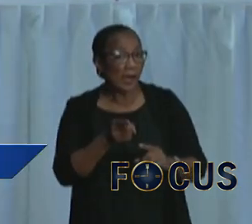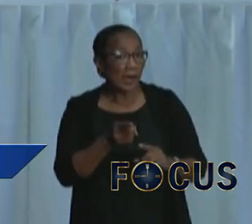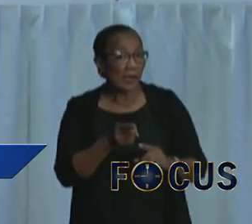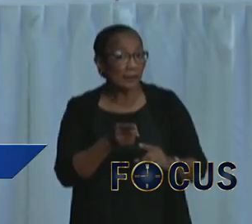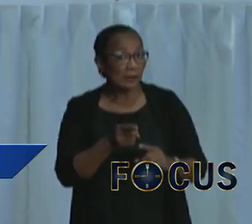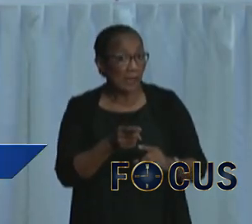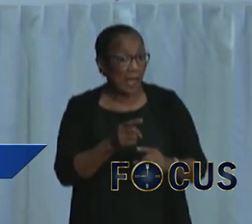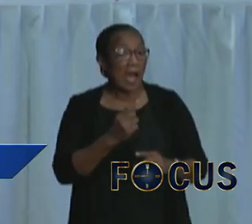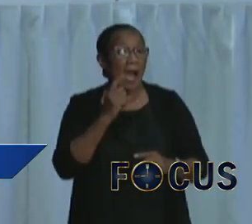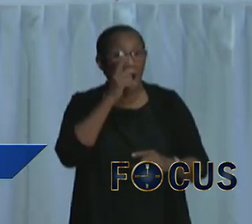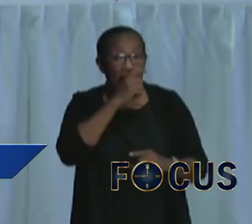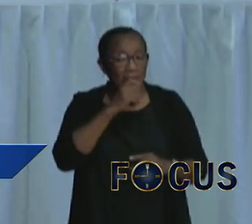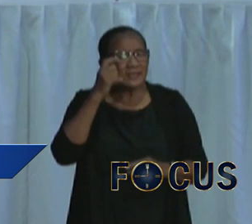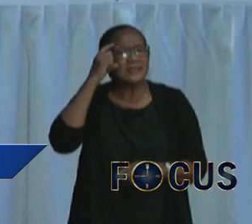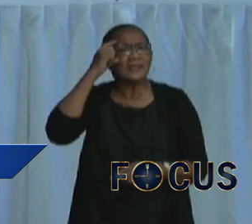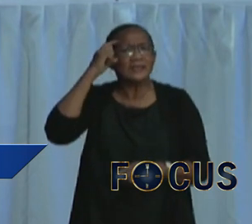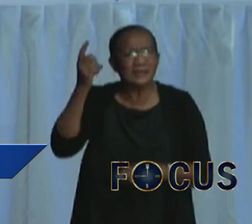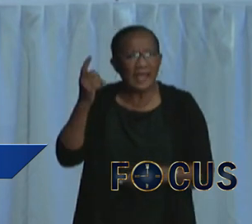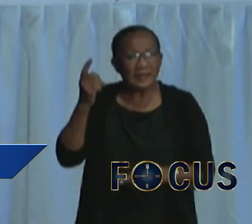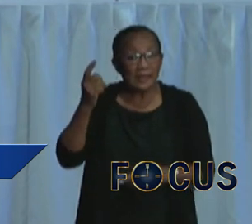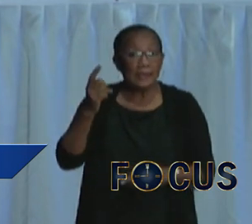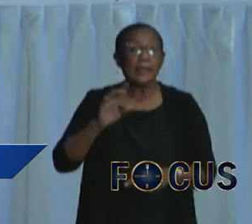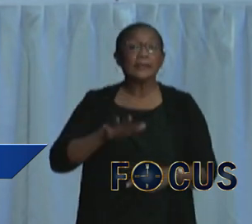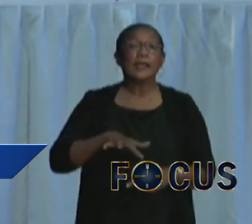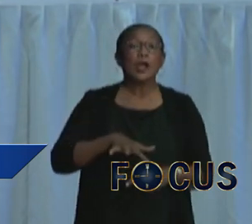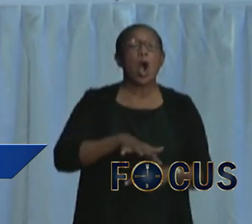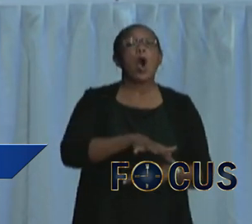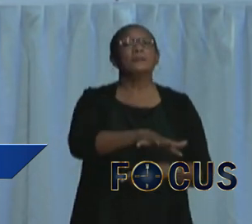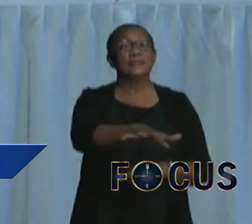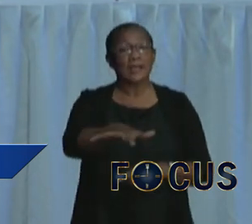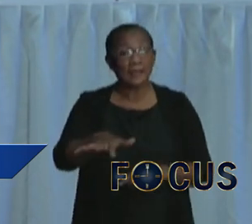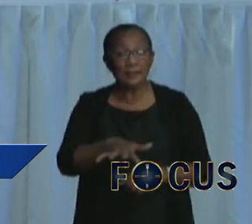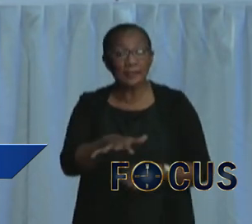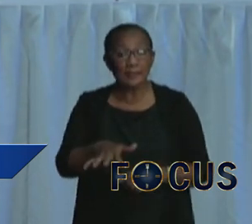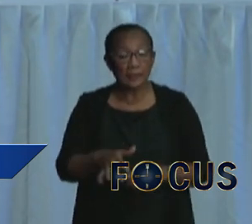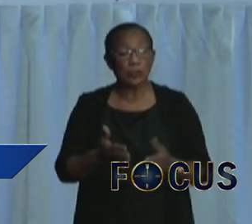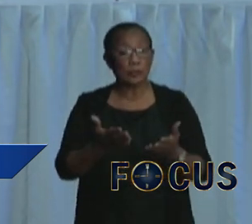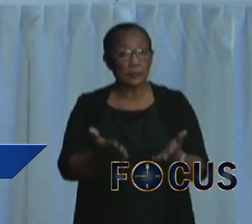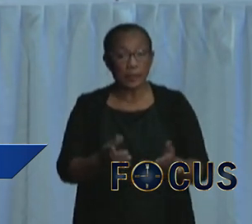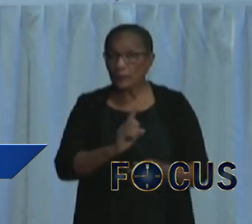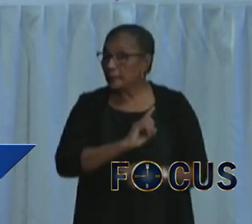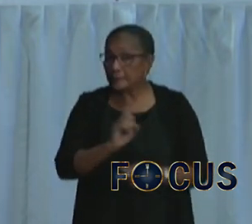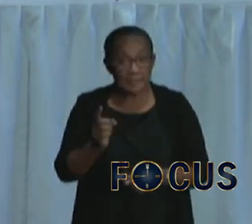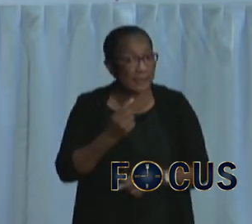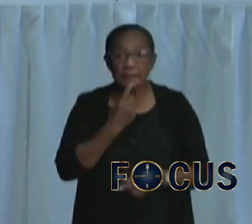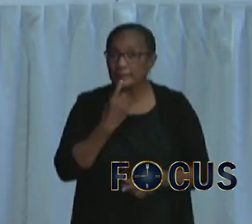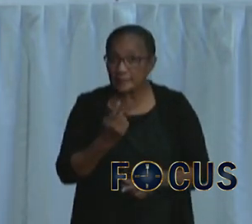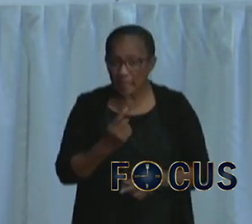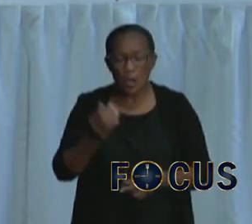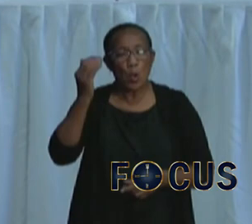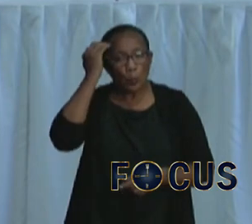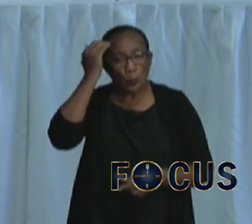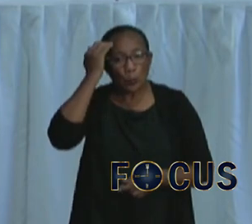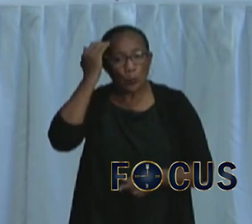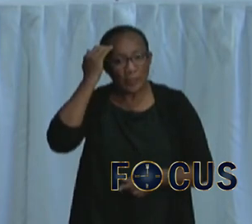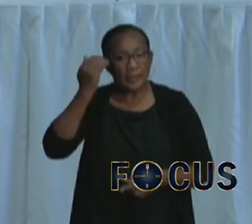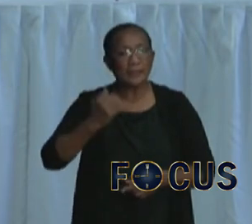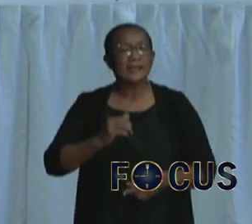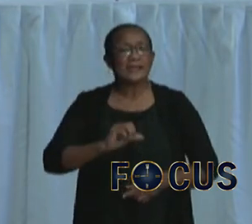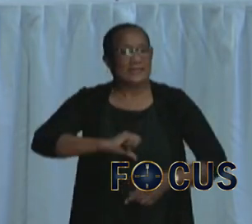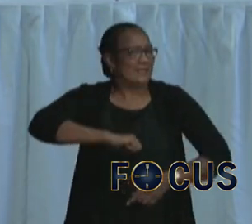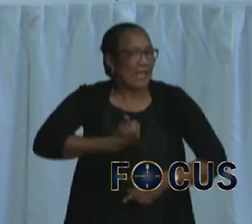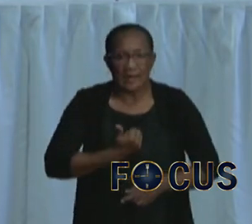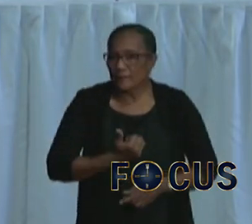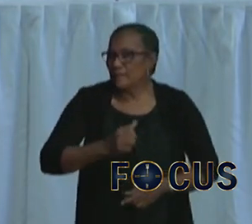iets kunnen bedenken waarbij er soortgelijke omstandigheden ontstaan, maar dat is niet gezegd, bedenk dan zelf dat dat ook